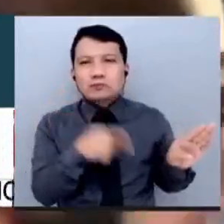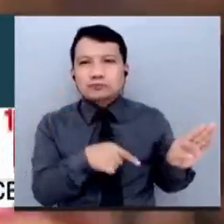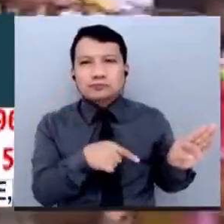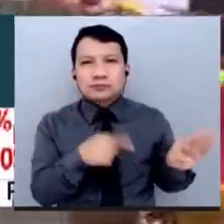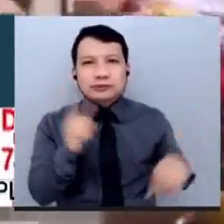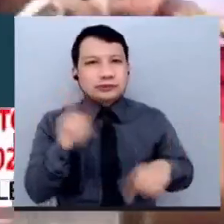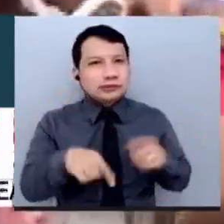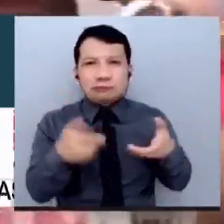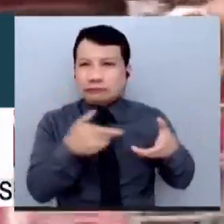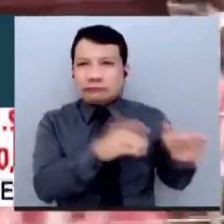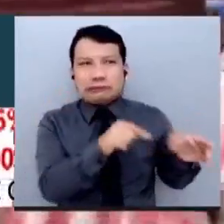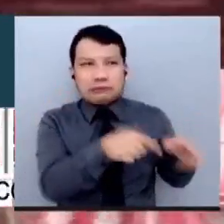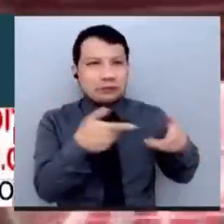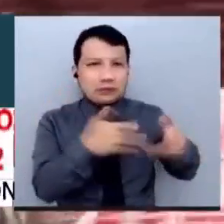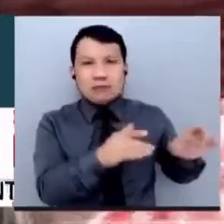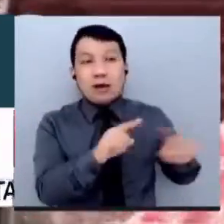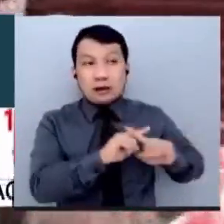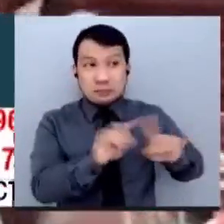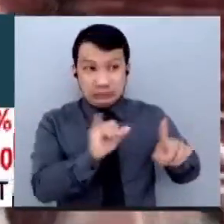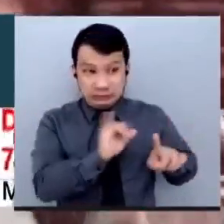allowed, no? So pag nagbukas sila,